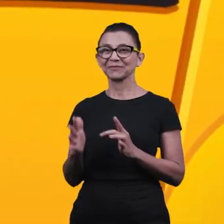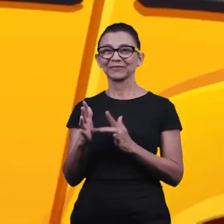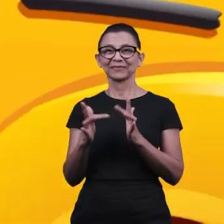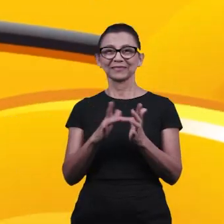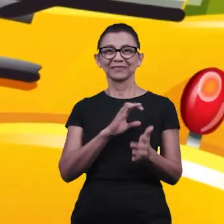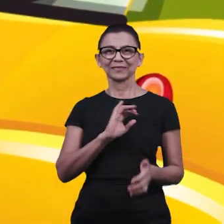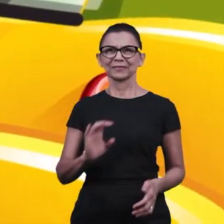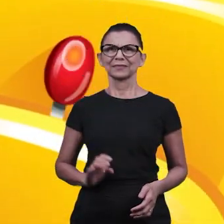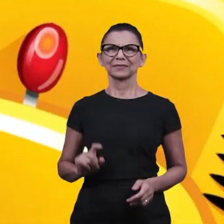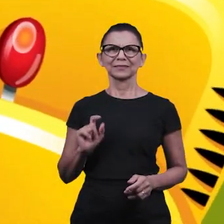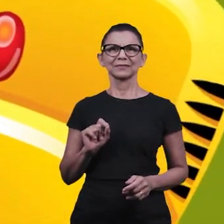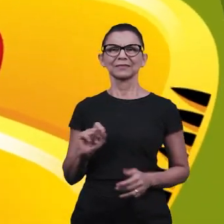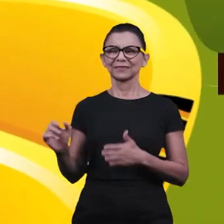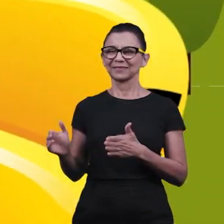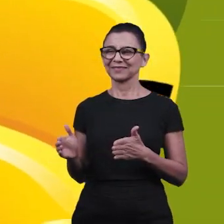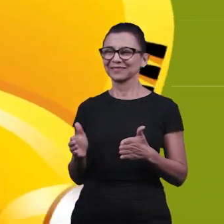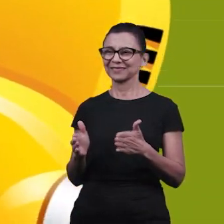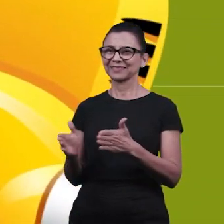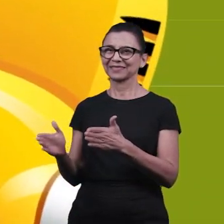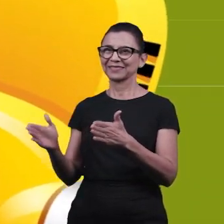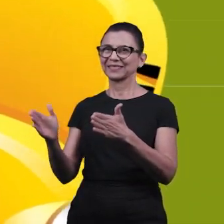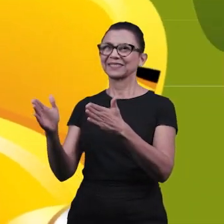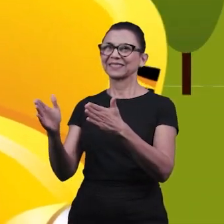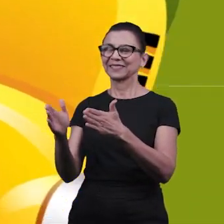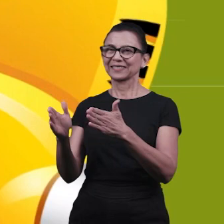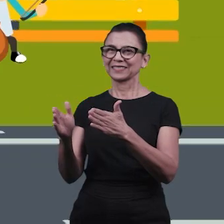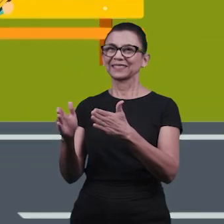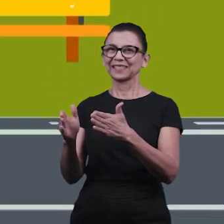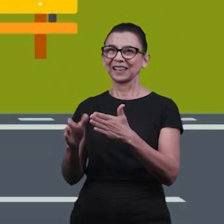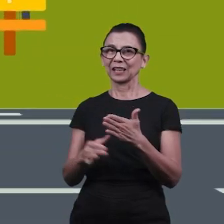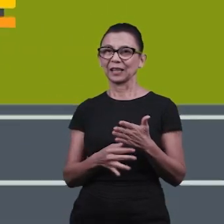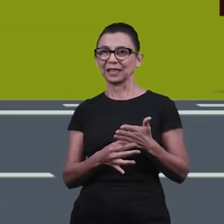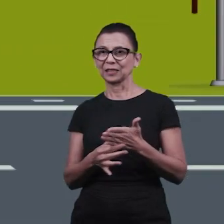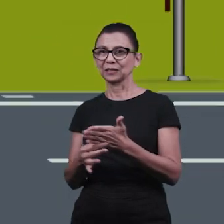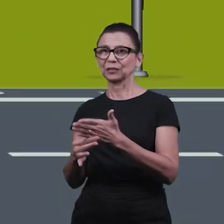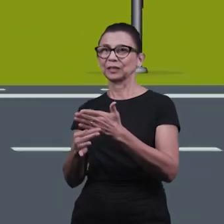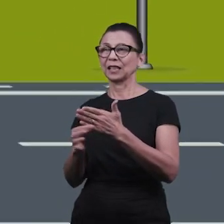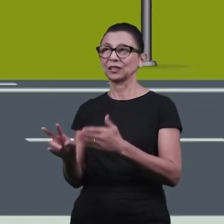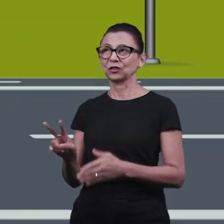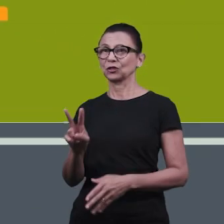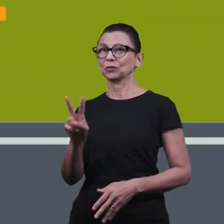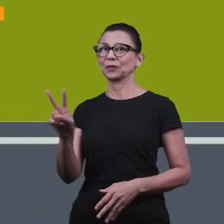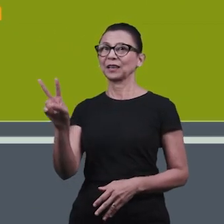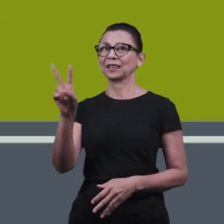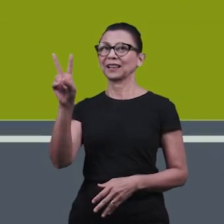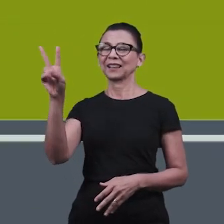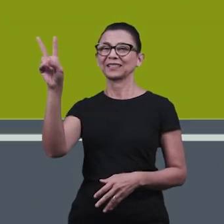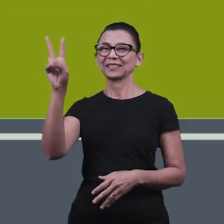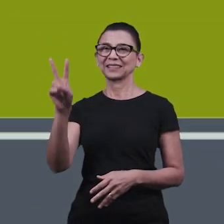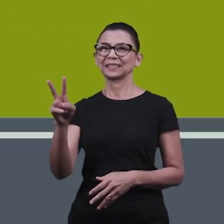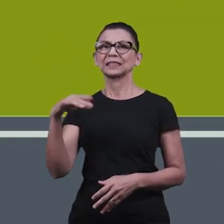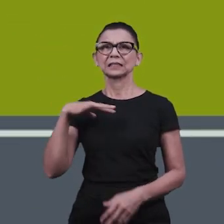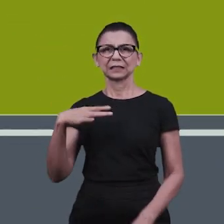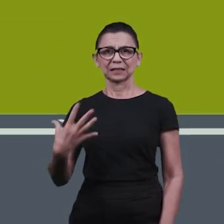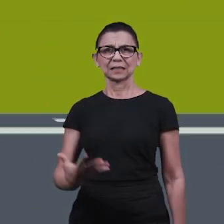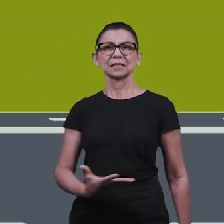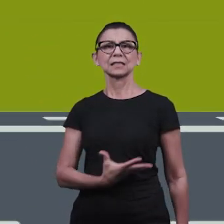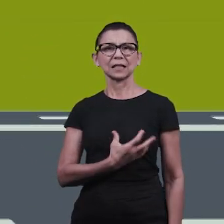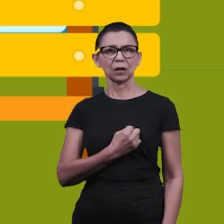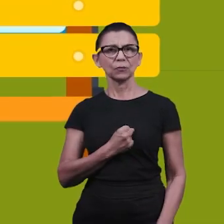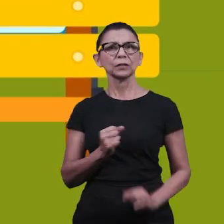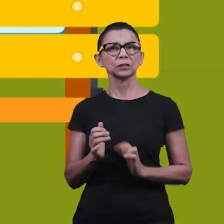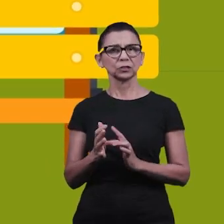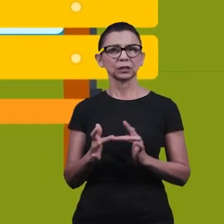Jesus Cristo é o caminho e o guia de valor. Ele salva todo aquele